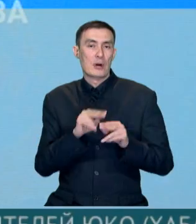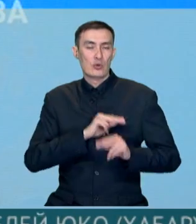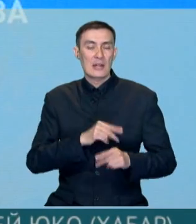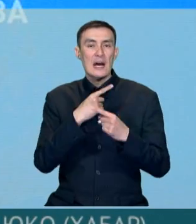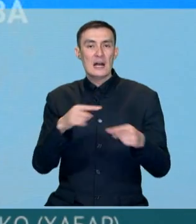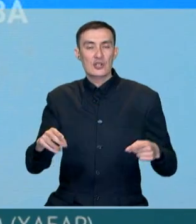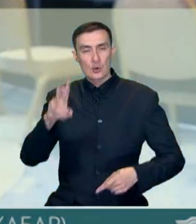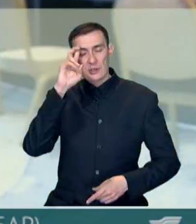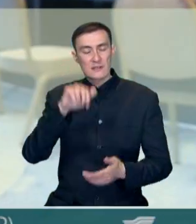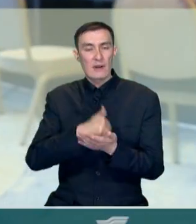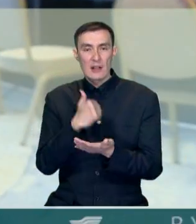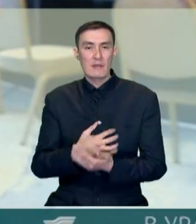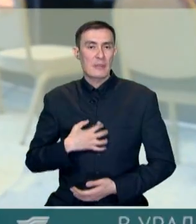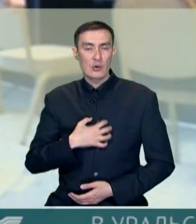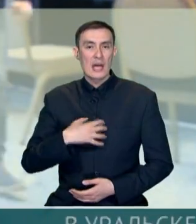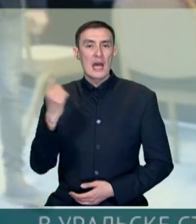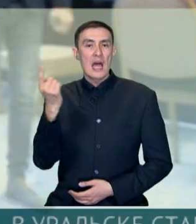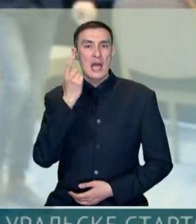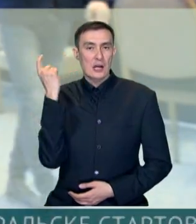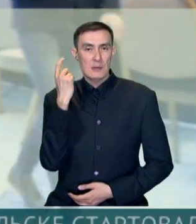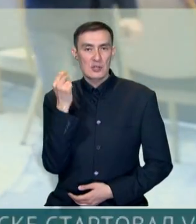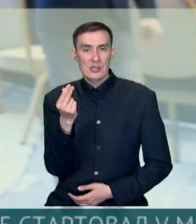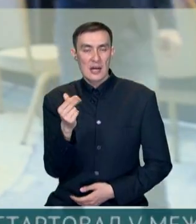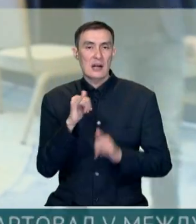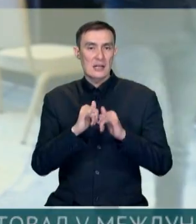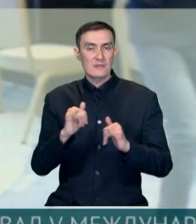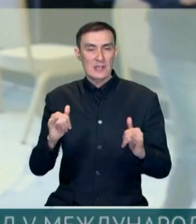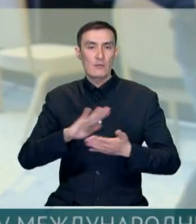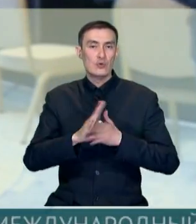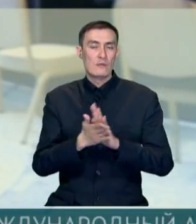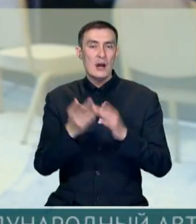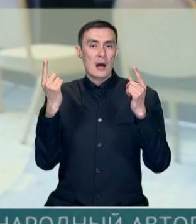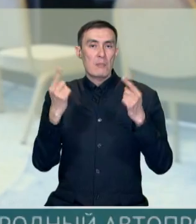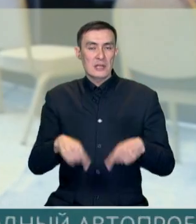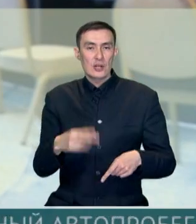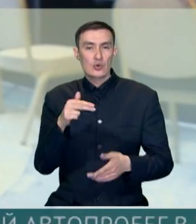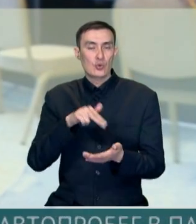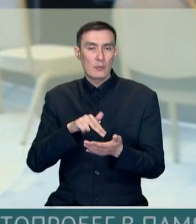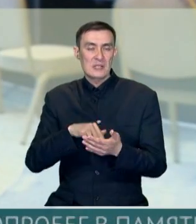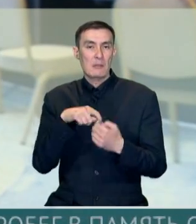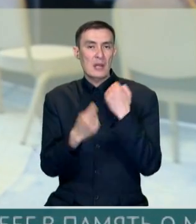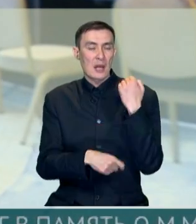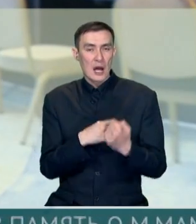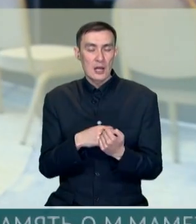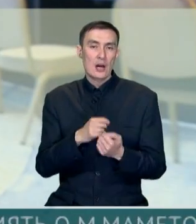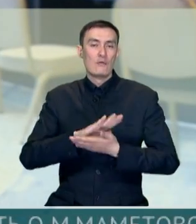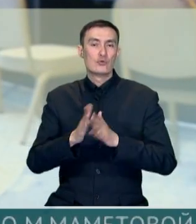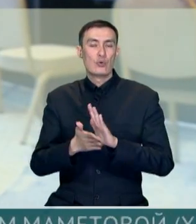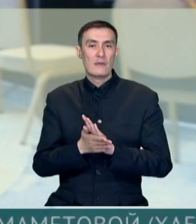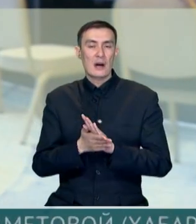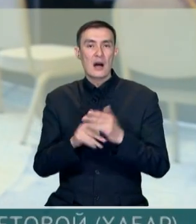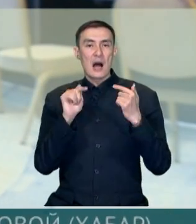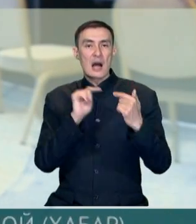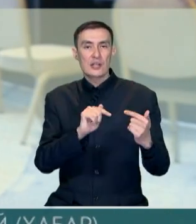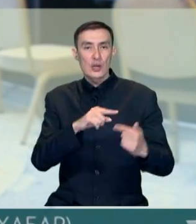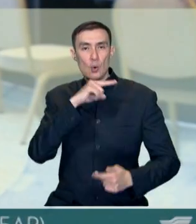стран сейчас самый главный приоритет – это экономическое развитие в условиях падение цен на сырье, в условиях